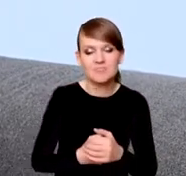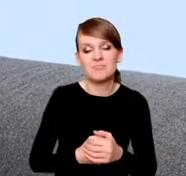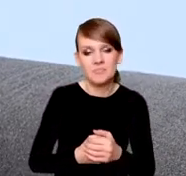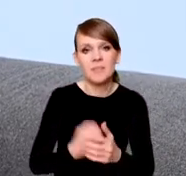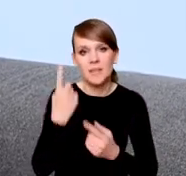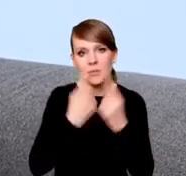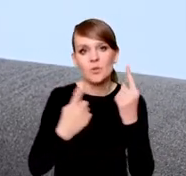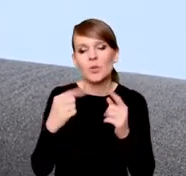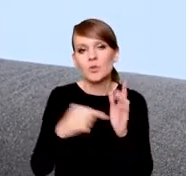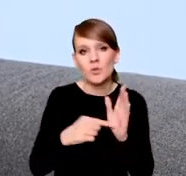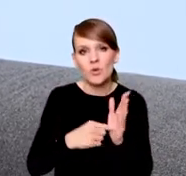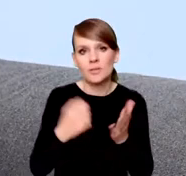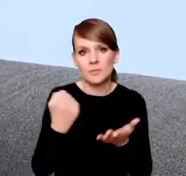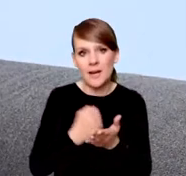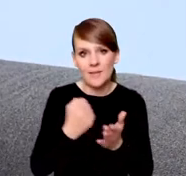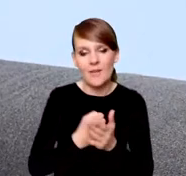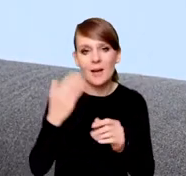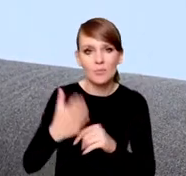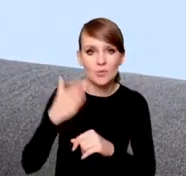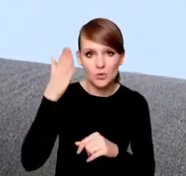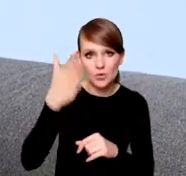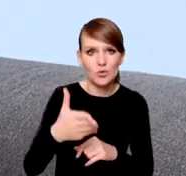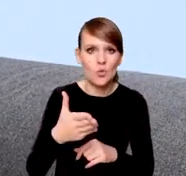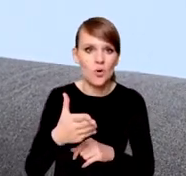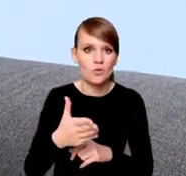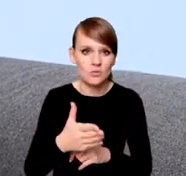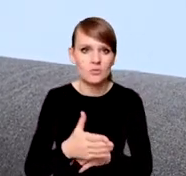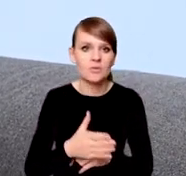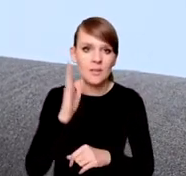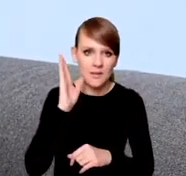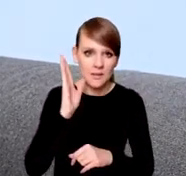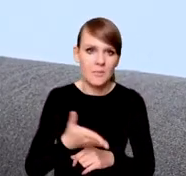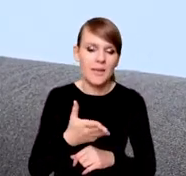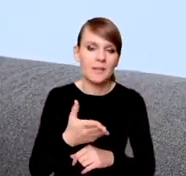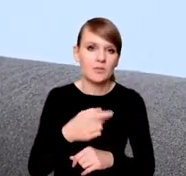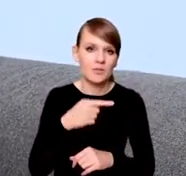które będą w przyszłości programowo wpisane